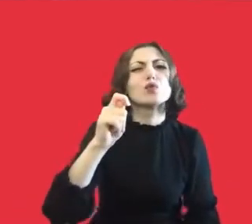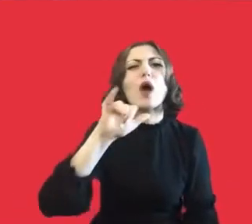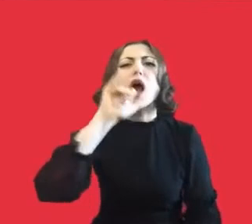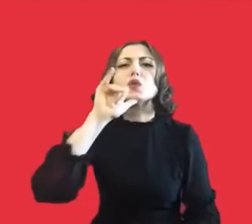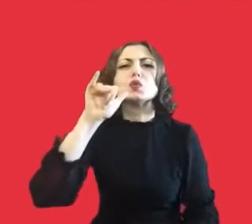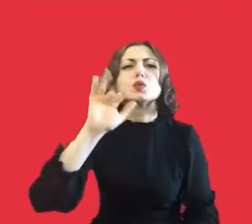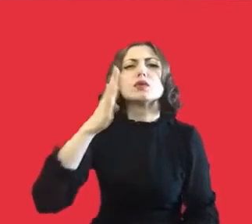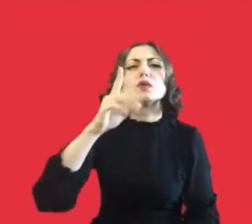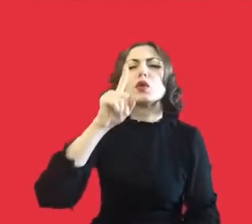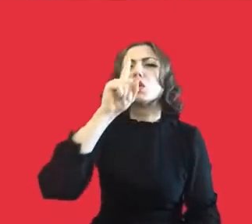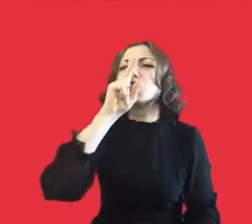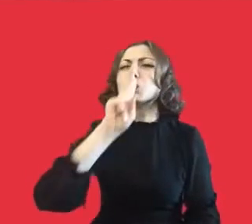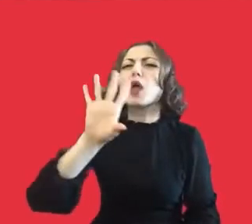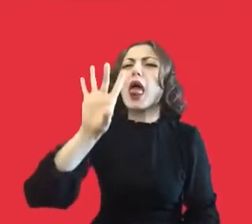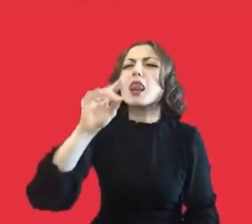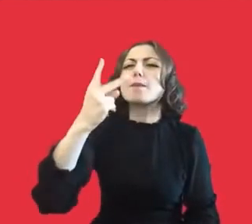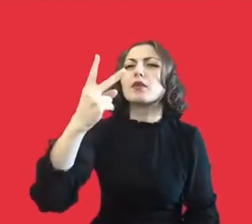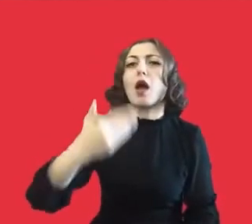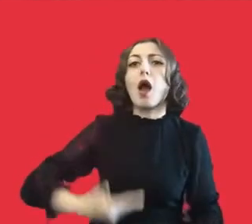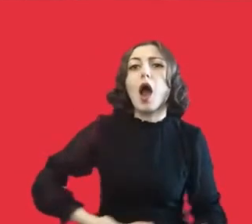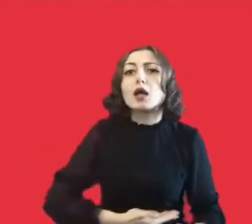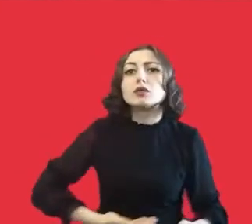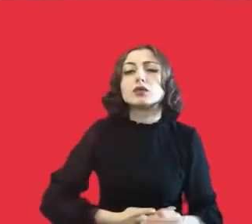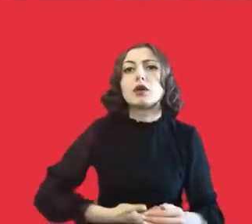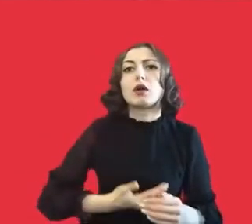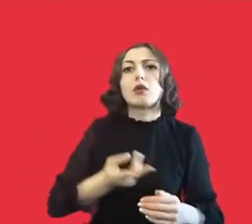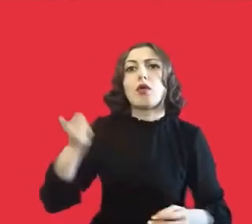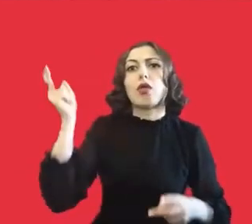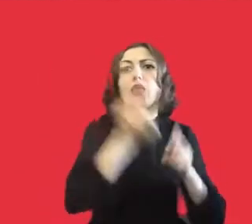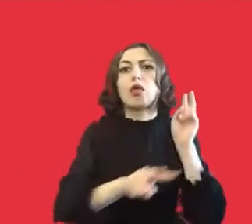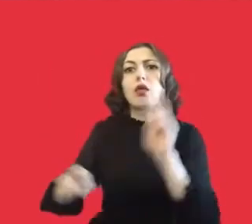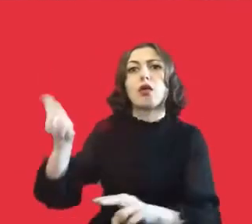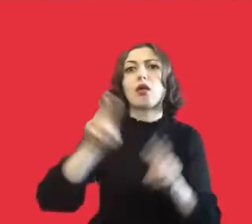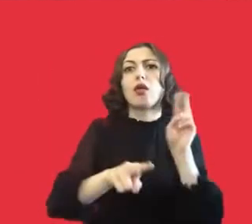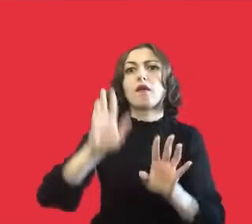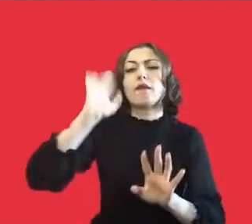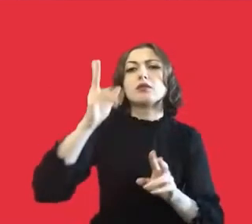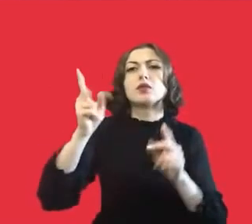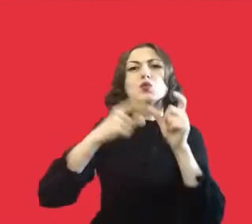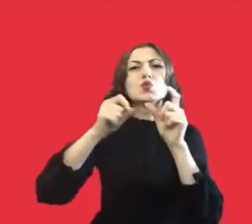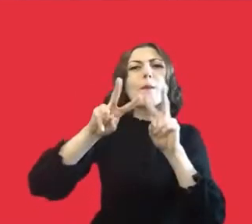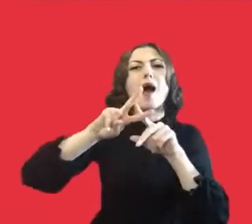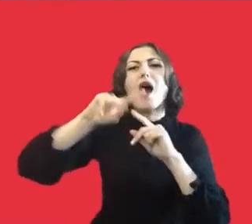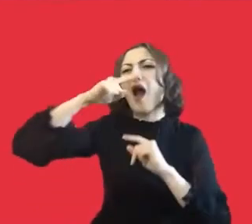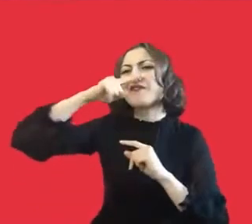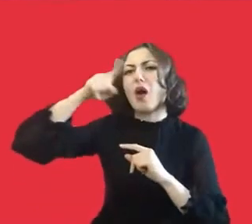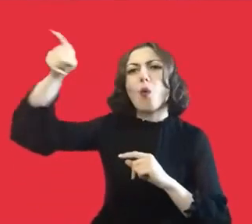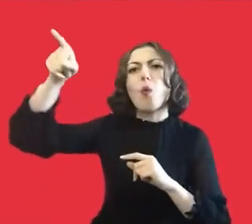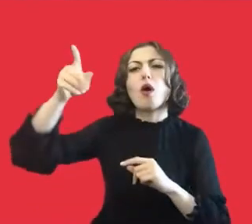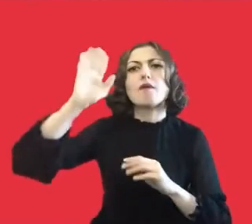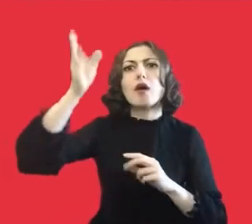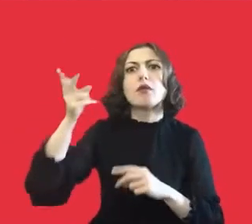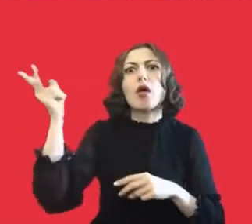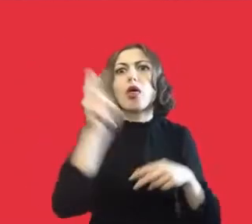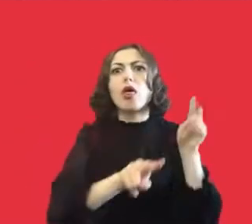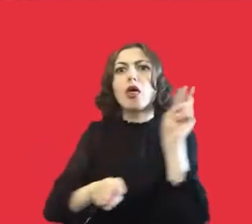bin civarında insan açlıktan hayatını kaybetmişti Afrika boynuzunda, Doğu Afrika'da bu anlamda. Sağlık